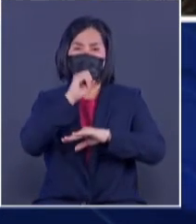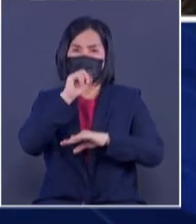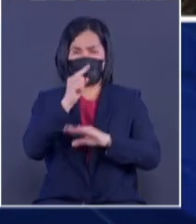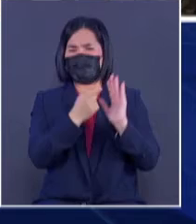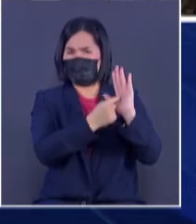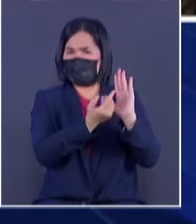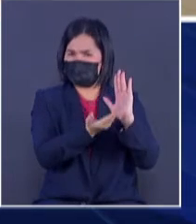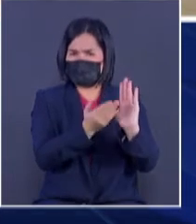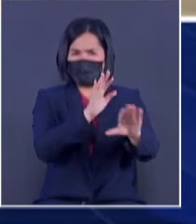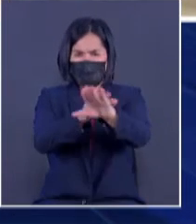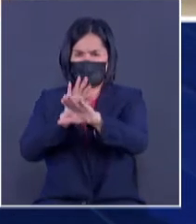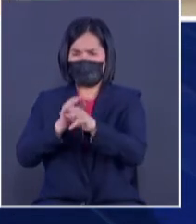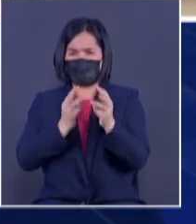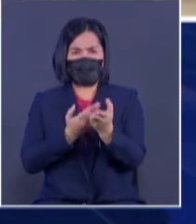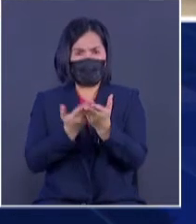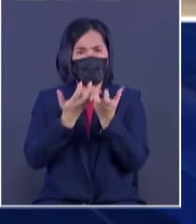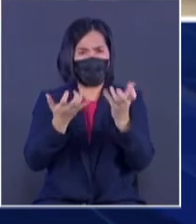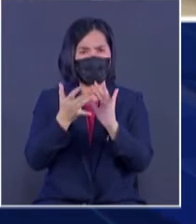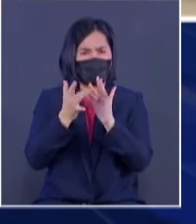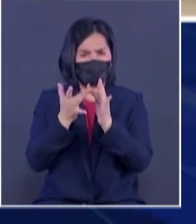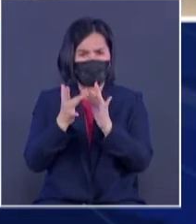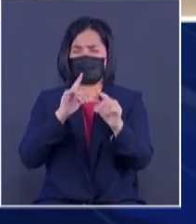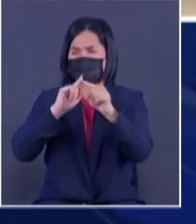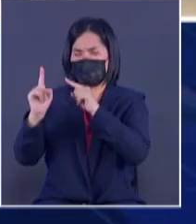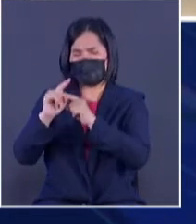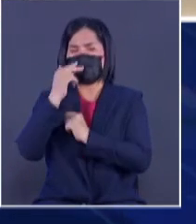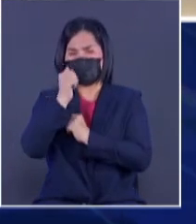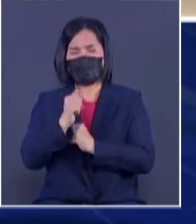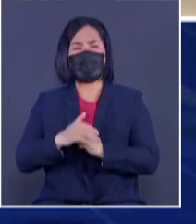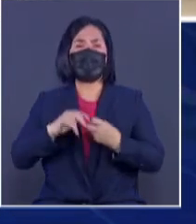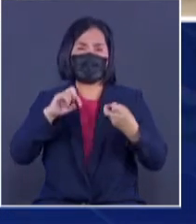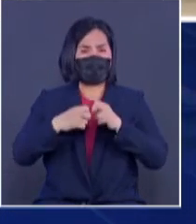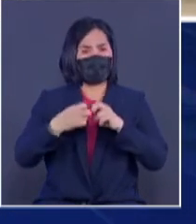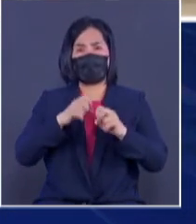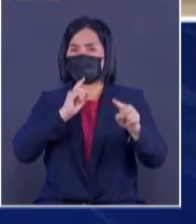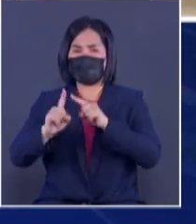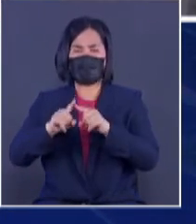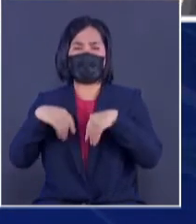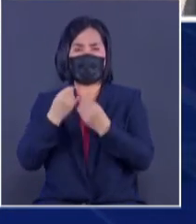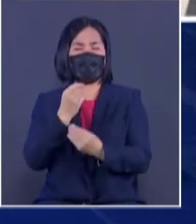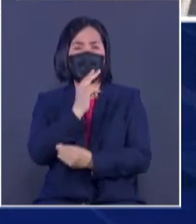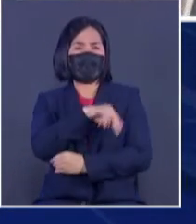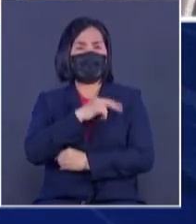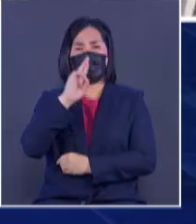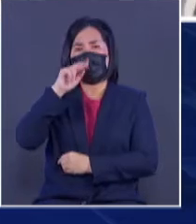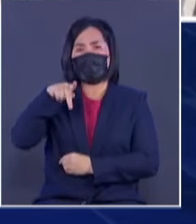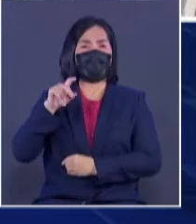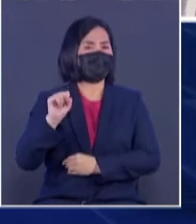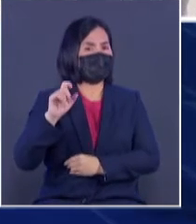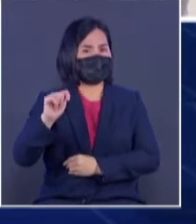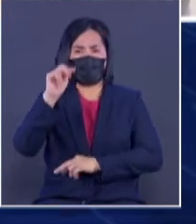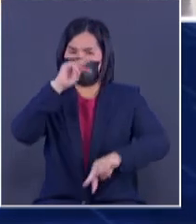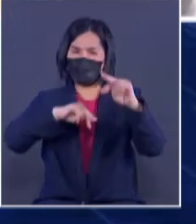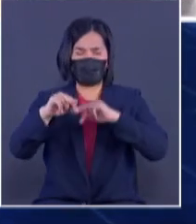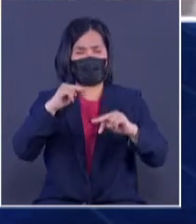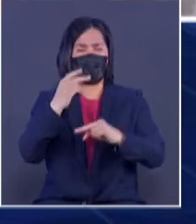การเลือกซื้อสินค้าออนไลน์ส่วนความสูญเสียที่เกิดขึ้นจะให้เจ้าหน้าที่โรงพยาบาลส่งเสริมสุขภาพตำบลในพื้นที่เข้าไปตรว